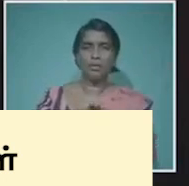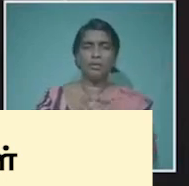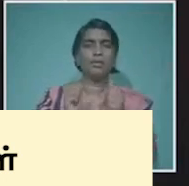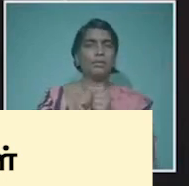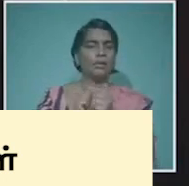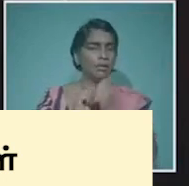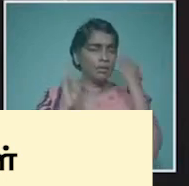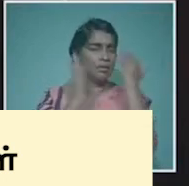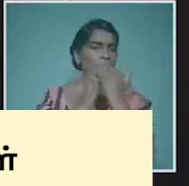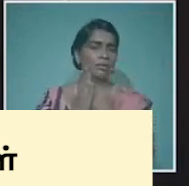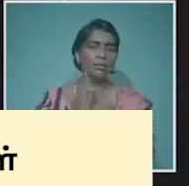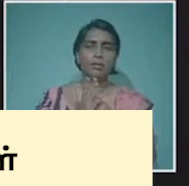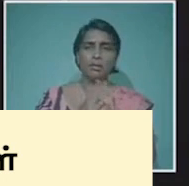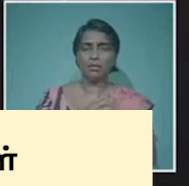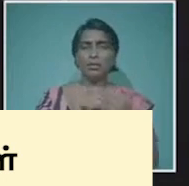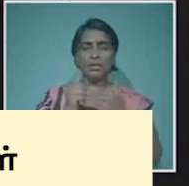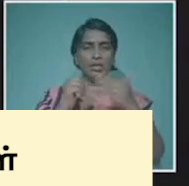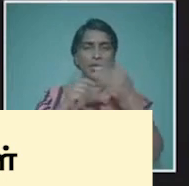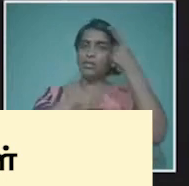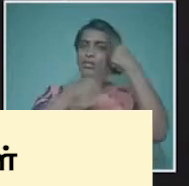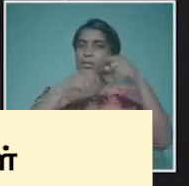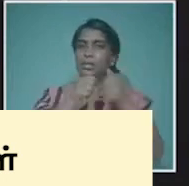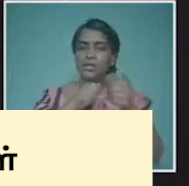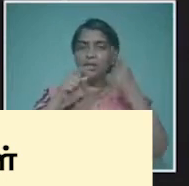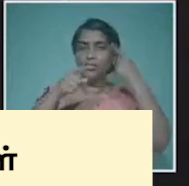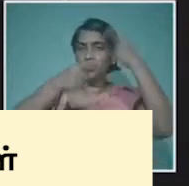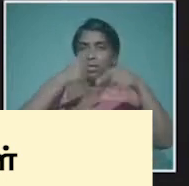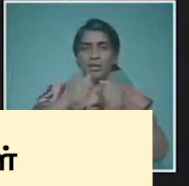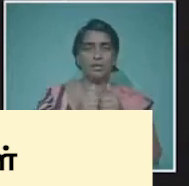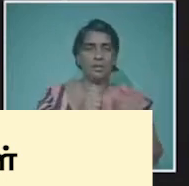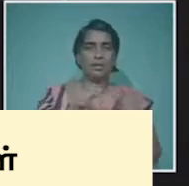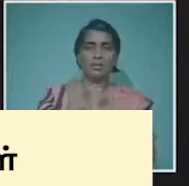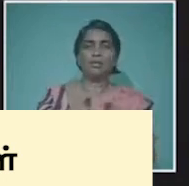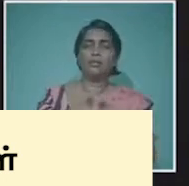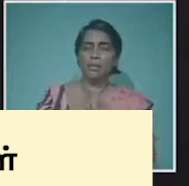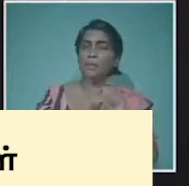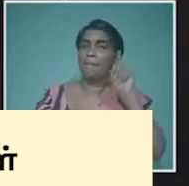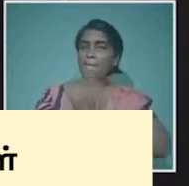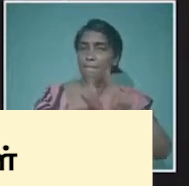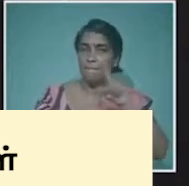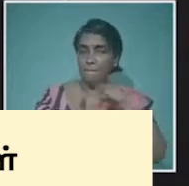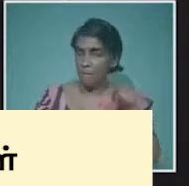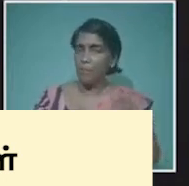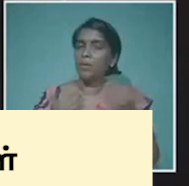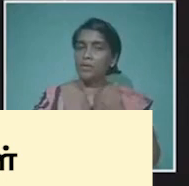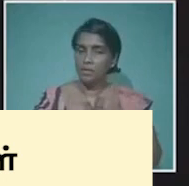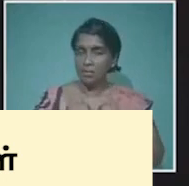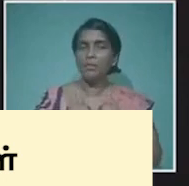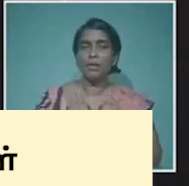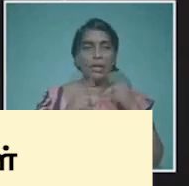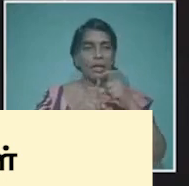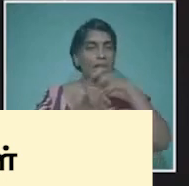என்கின்ற விடயங்கள், கன்சல்டேட்டிவ் கமிட்டி என்கிற விடயம், டிசிசி, நாங்கள் பாராளுமன்றத்துக்கு வெளியிலே ஜனாதிபதியால் டிசிசி என்று நாங்கள் பல கூட்டங்களுக்கு